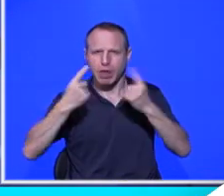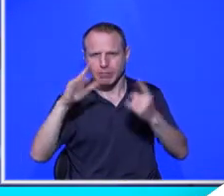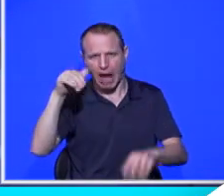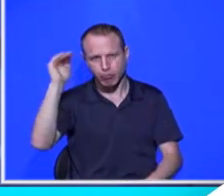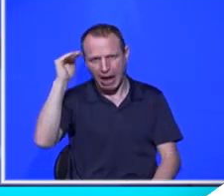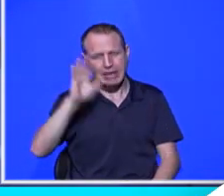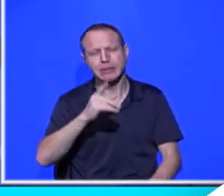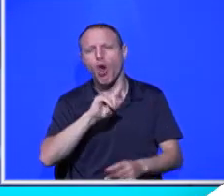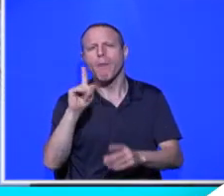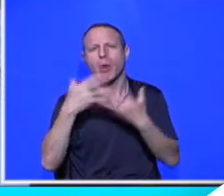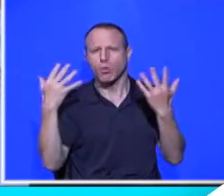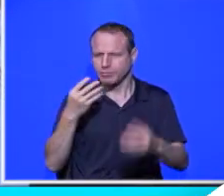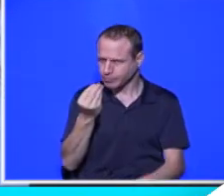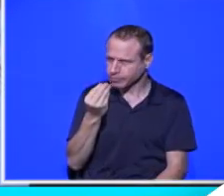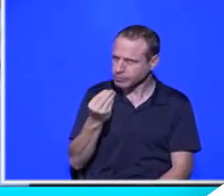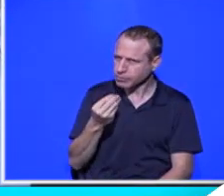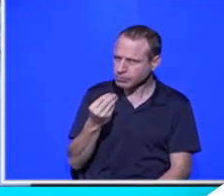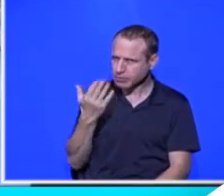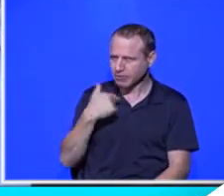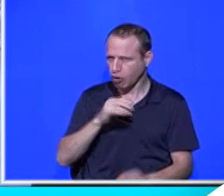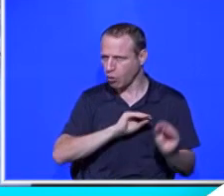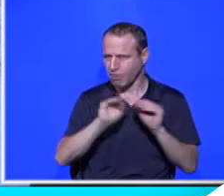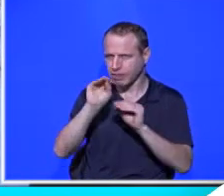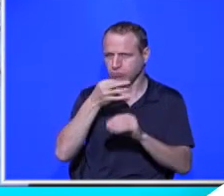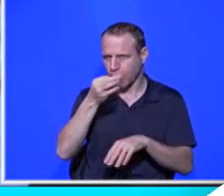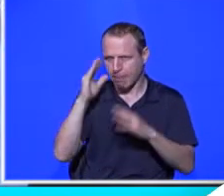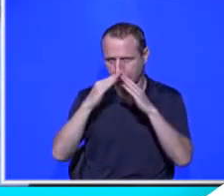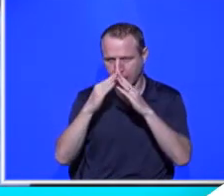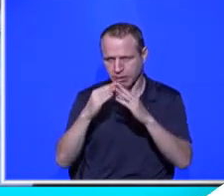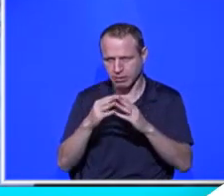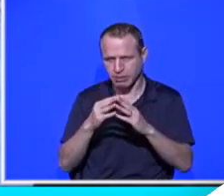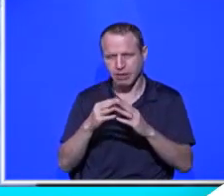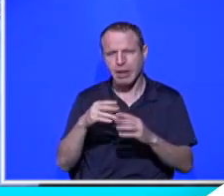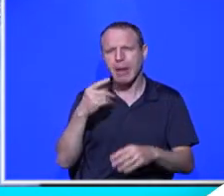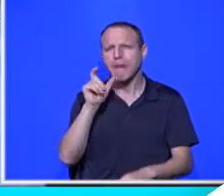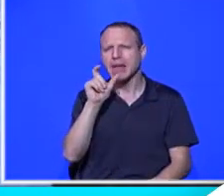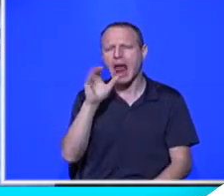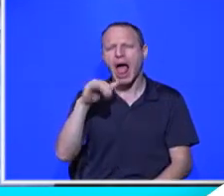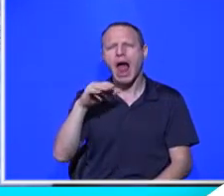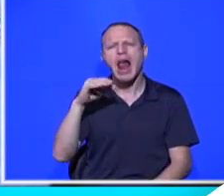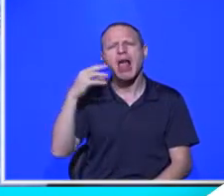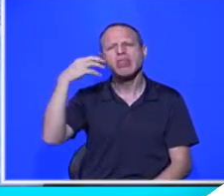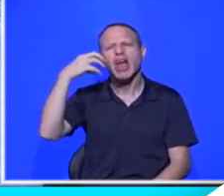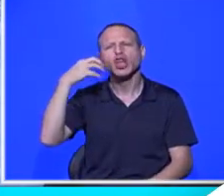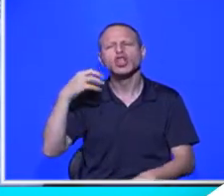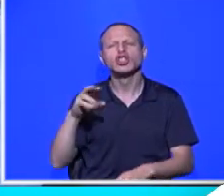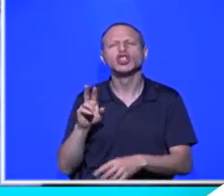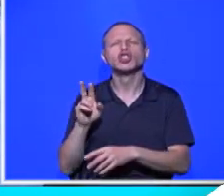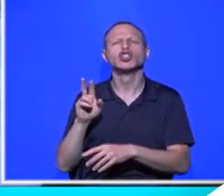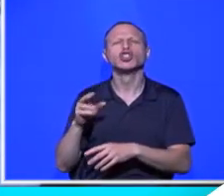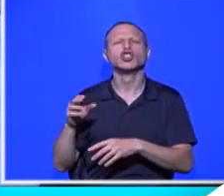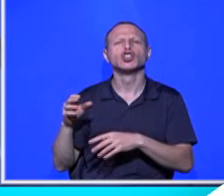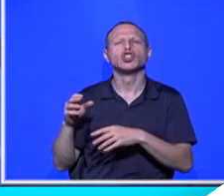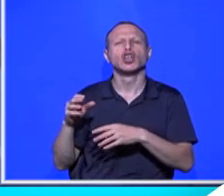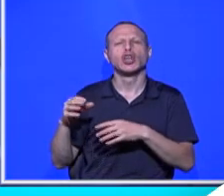אם זה לא היה ברור. אגב, רגע, שנייה, בואו נפה שאנחנו עוברים לשאלה מהבית. מילה על דרעי, השושבים, זה